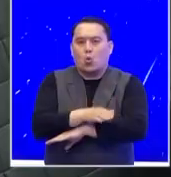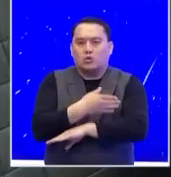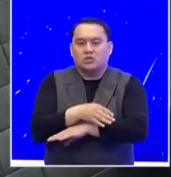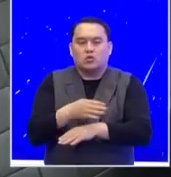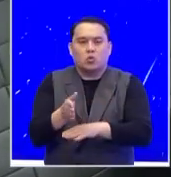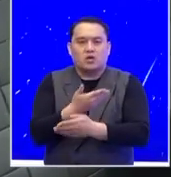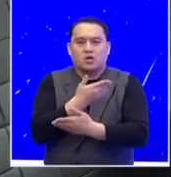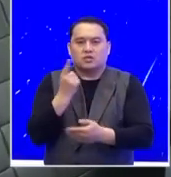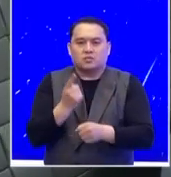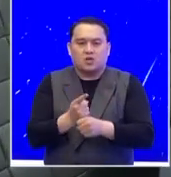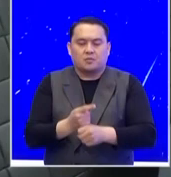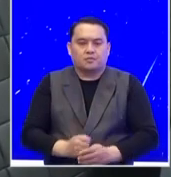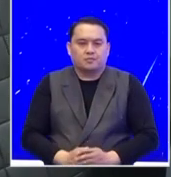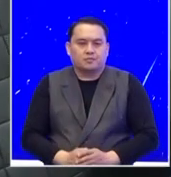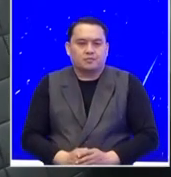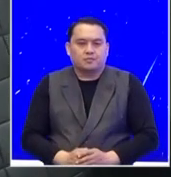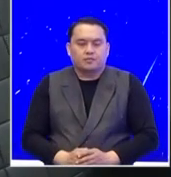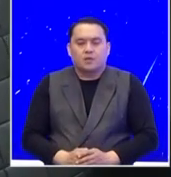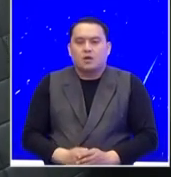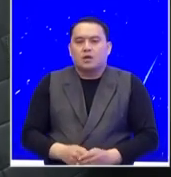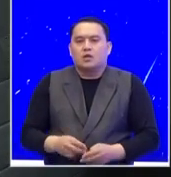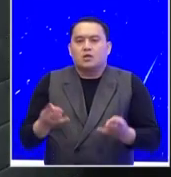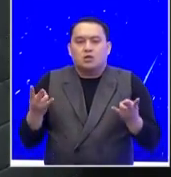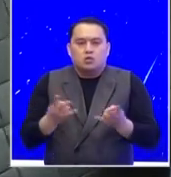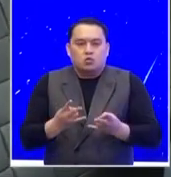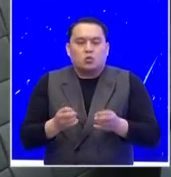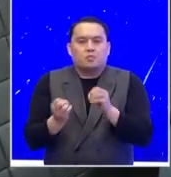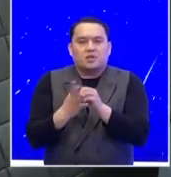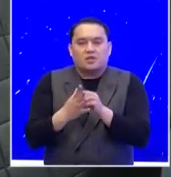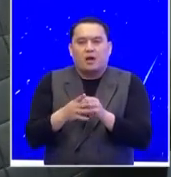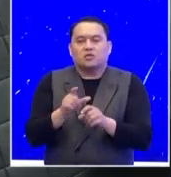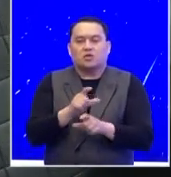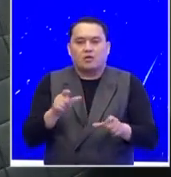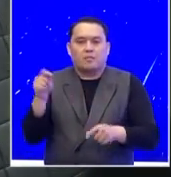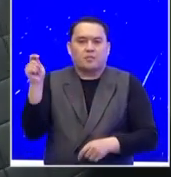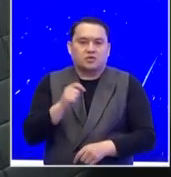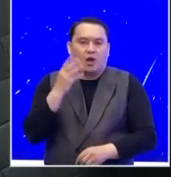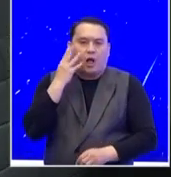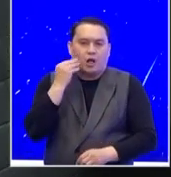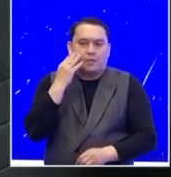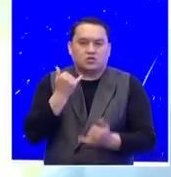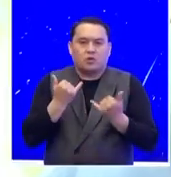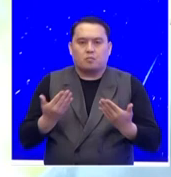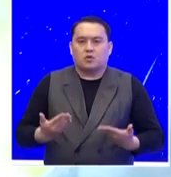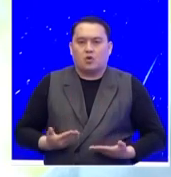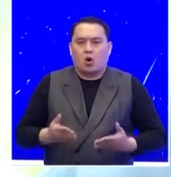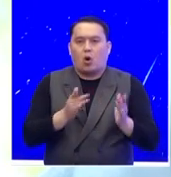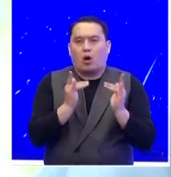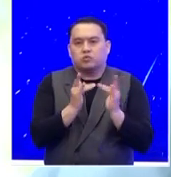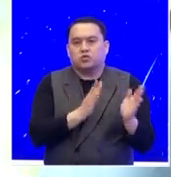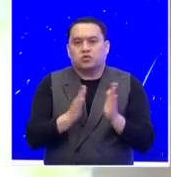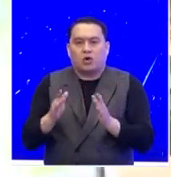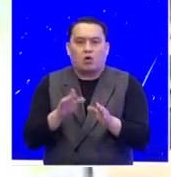выходят. Следует отдать должное сотрудникам исправительного учреждения. 15 из них, приезжающих из Алматы, сейчас проживают в общежитиях